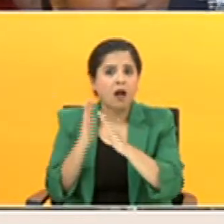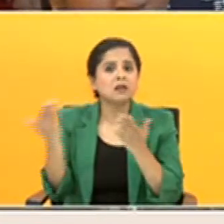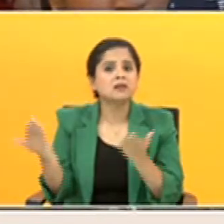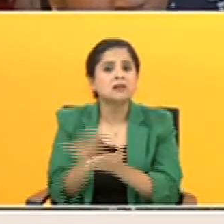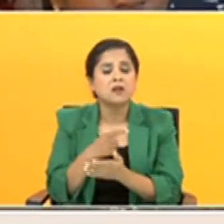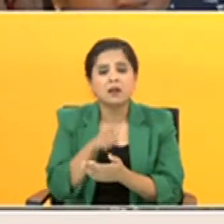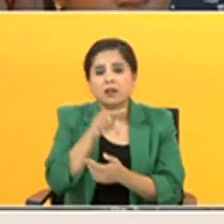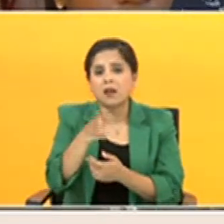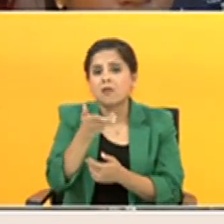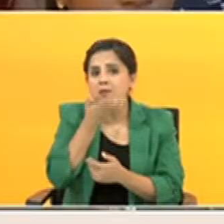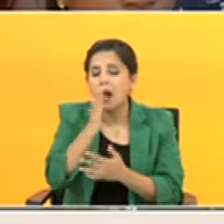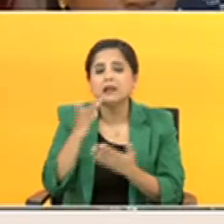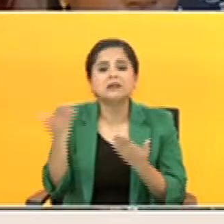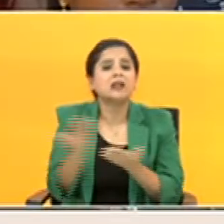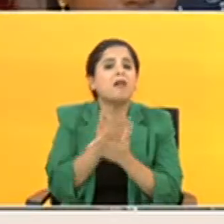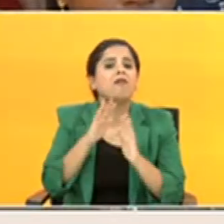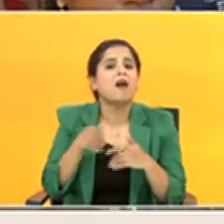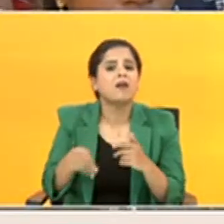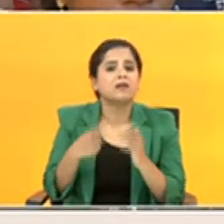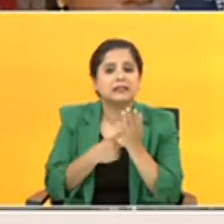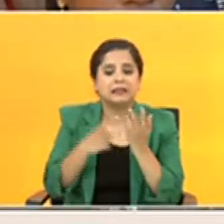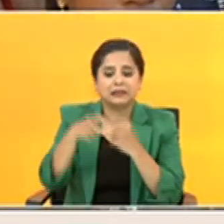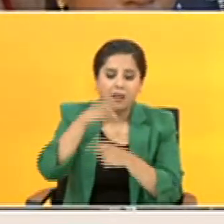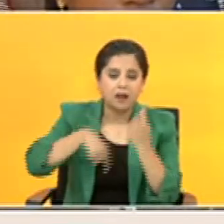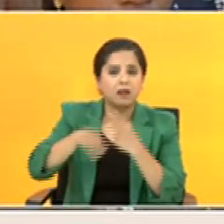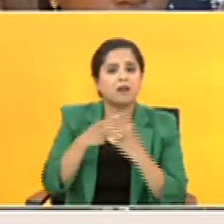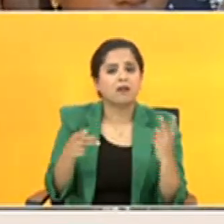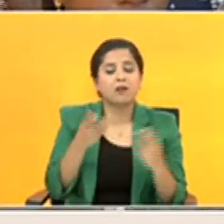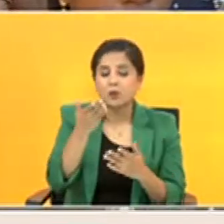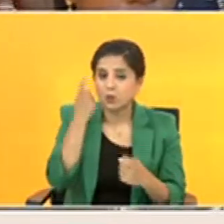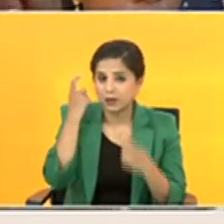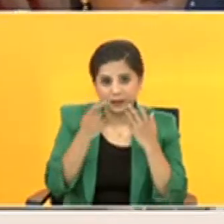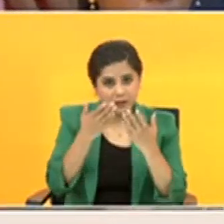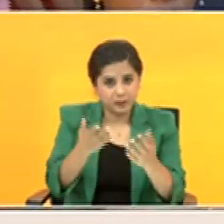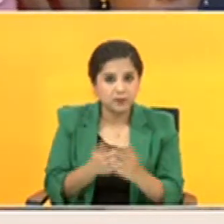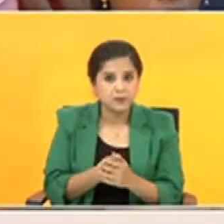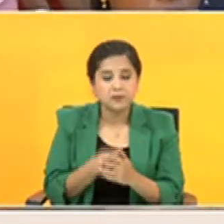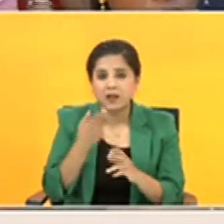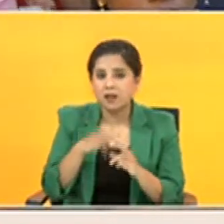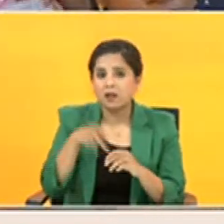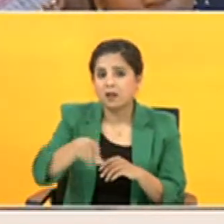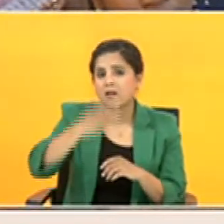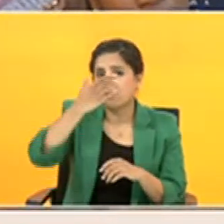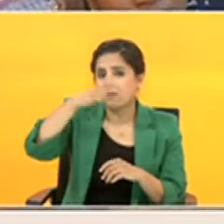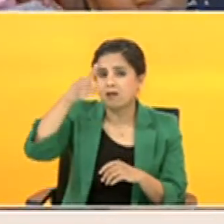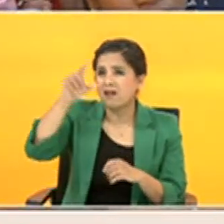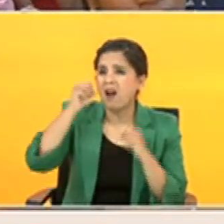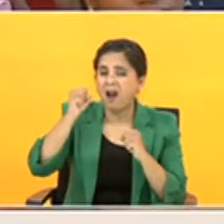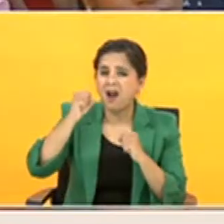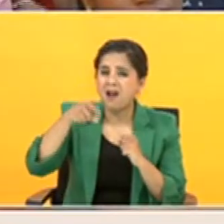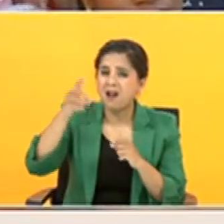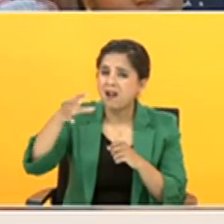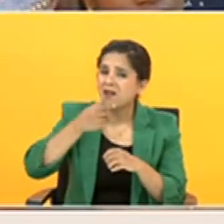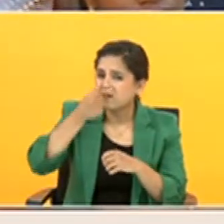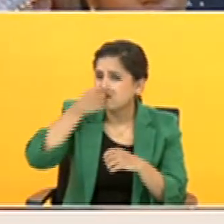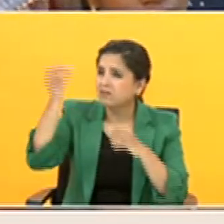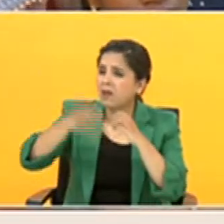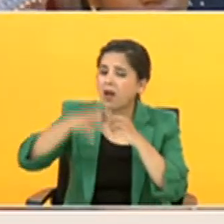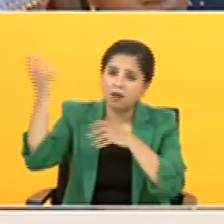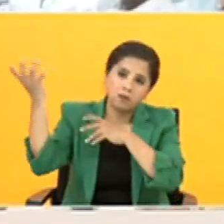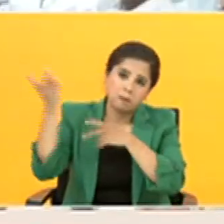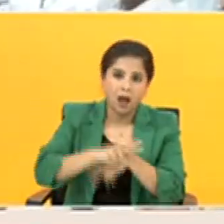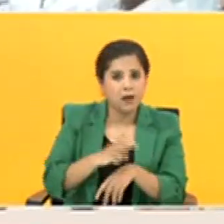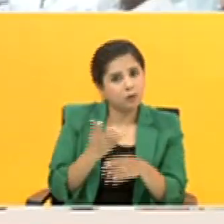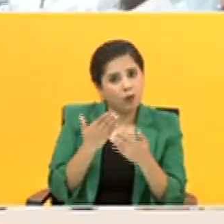लीटर पानी की बचत होती है। अब सोचिए, जब पर्वतारोही इतने कठिन हालत में कचरा वापस ला सकते